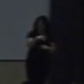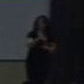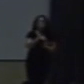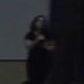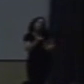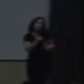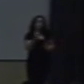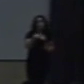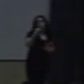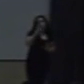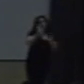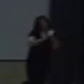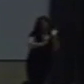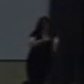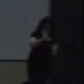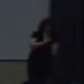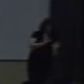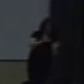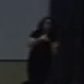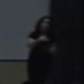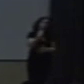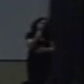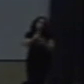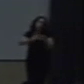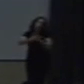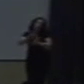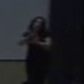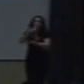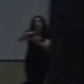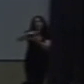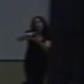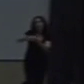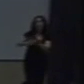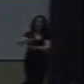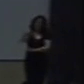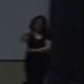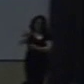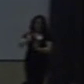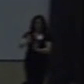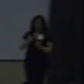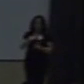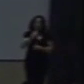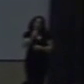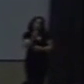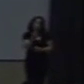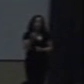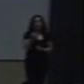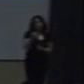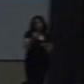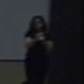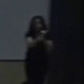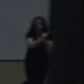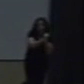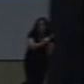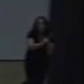sobretot llegir el periòdic, perquè soc, bueno, ja tinc una edat i m'agrada fer els articles, m'agrada el periòdic